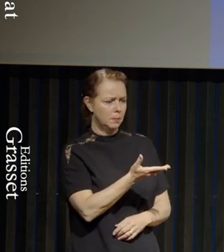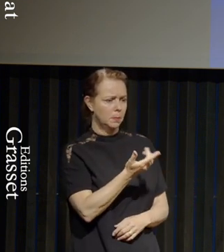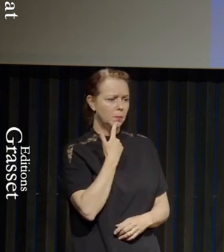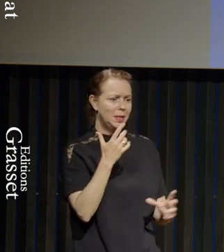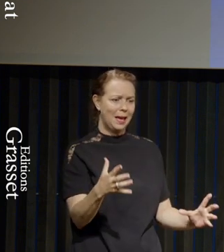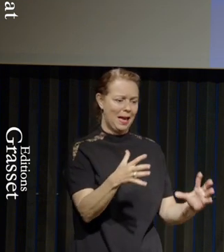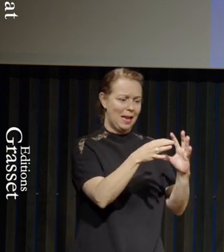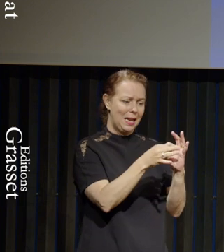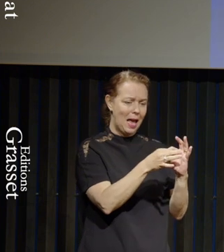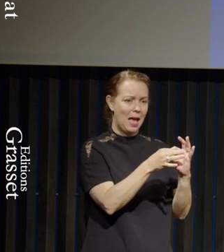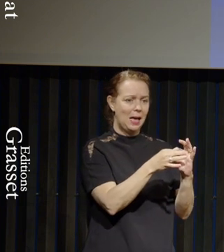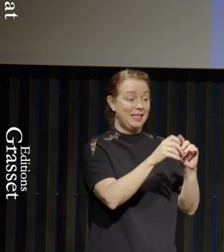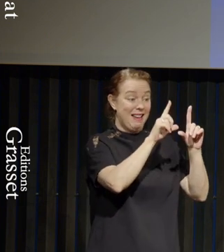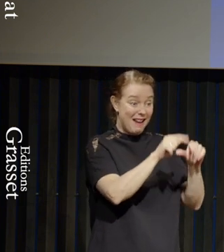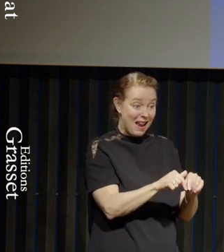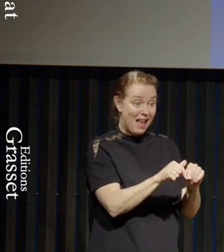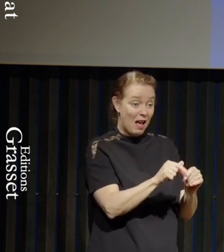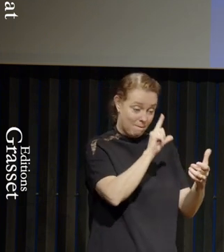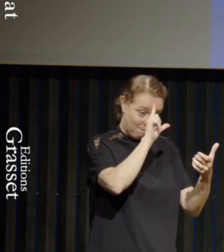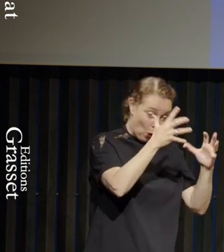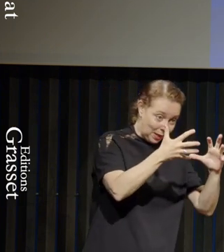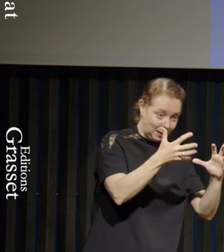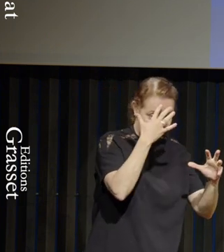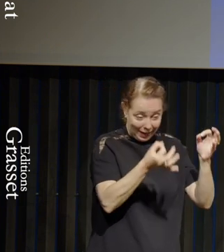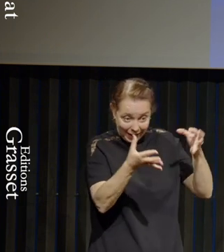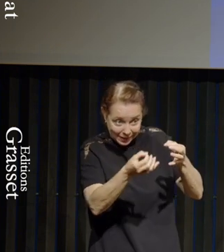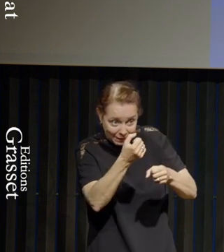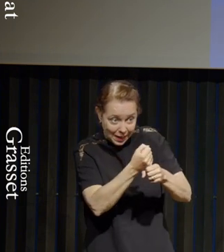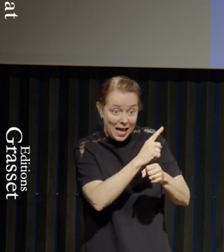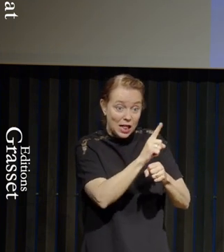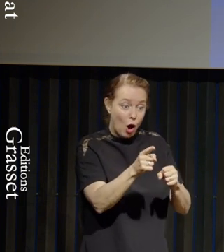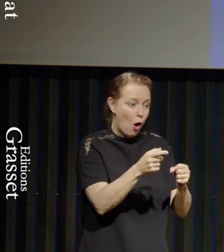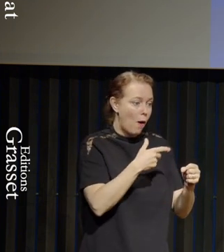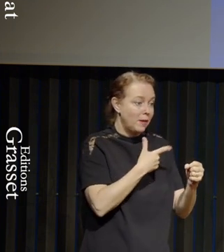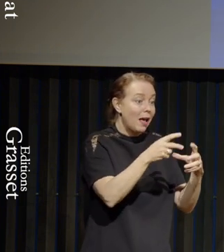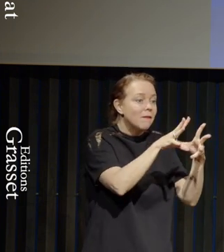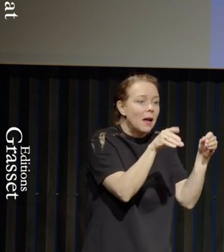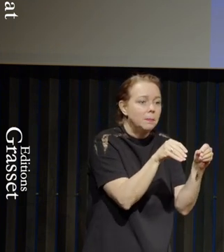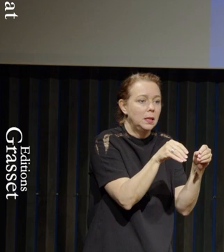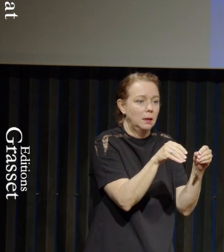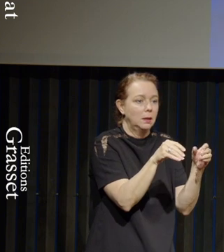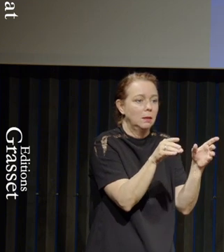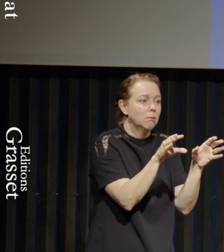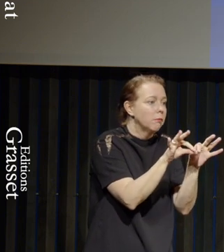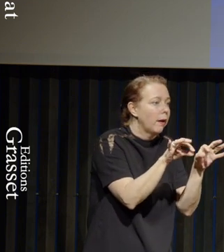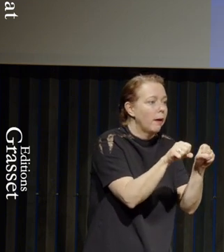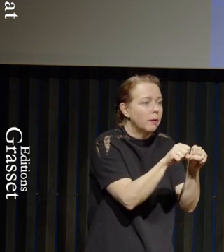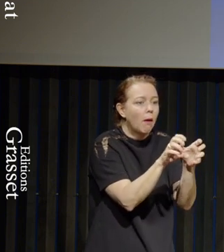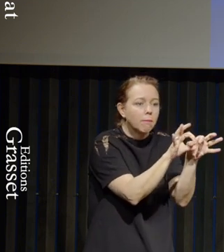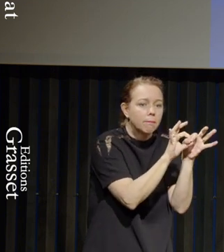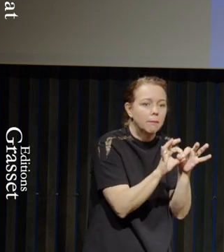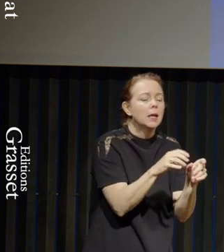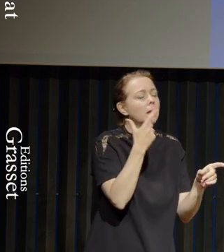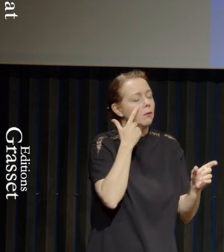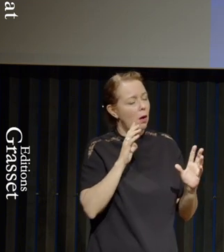lien de superposition, folie, créativité, c'est un lien de parenté. Alors on va voir autour de quoi on a déjà commencé à l'esquisser,